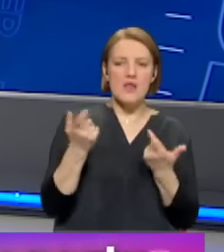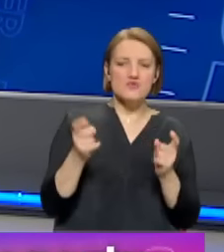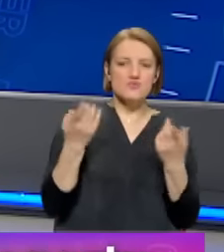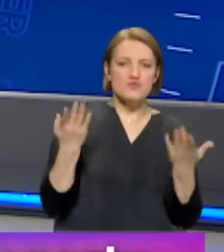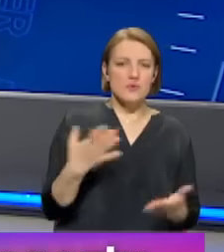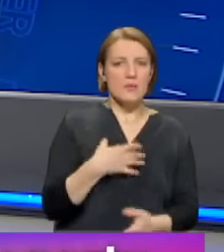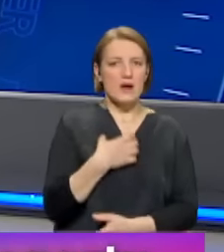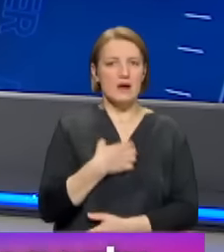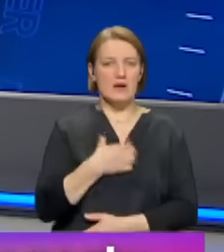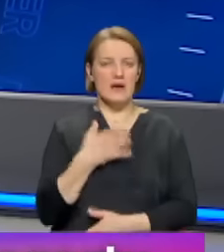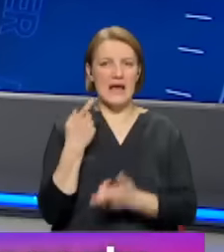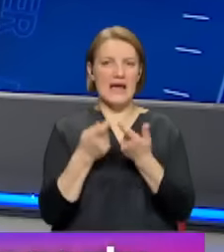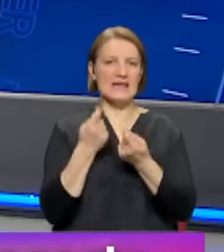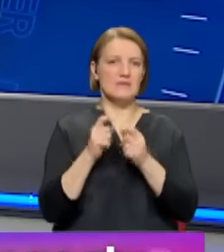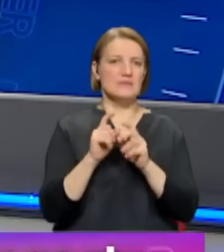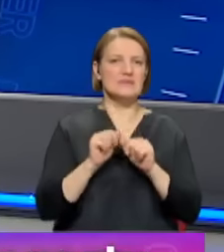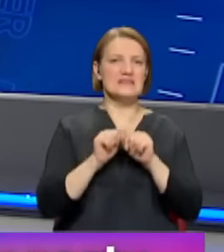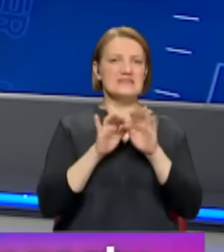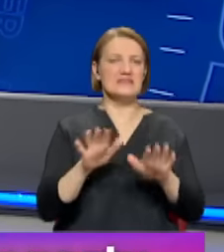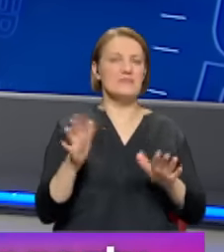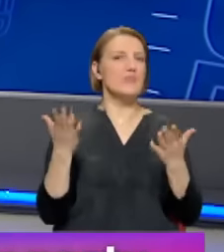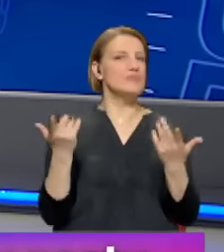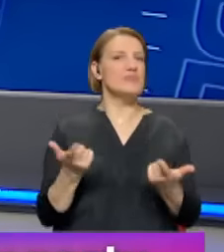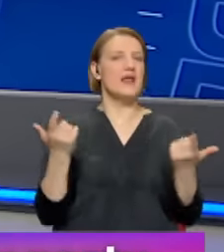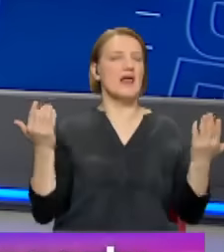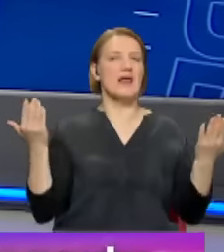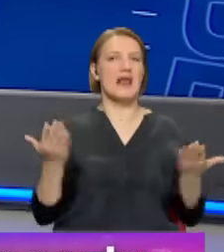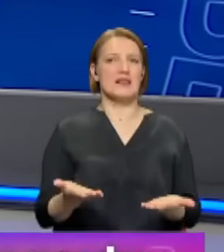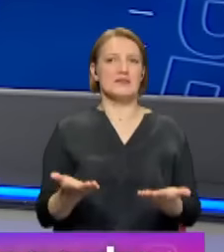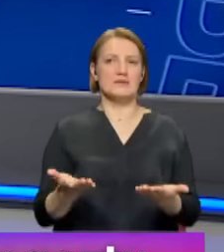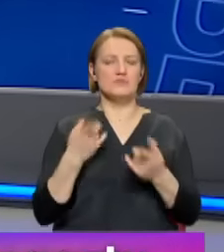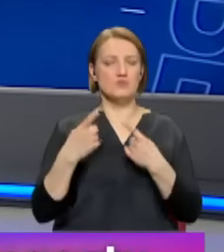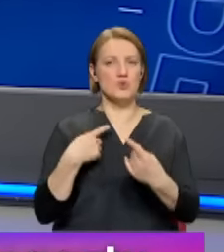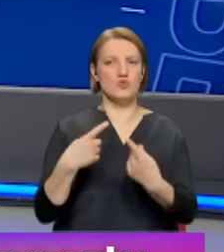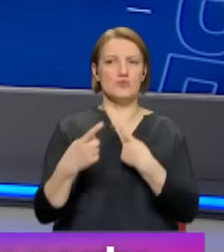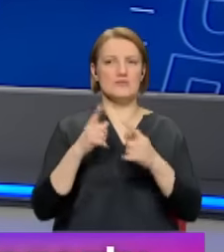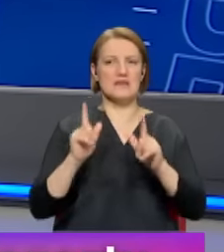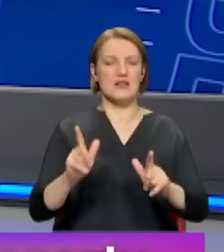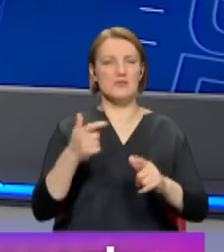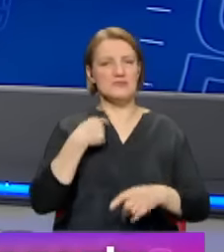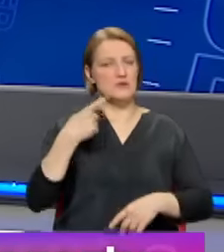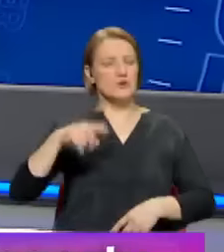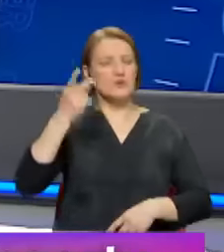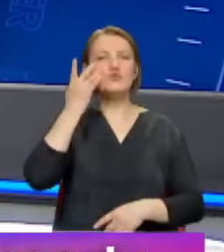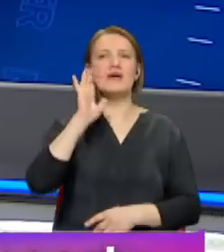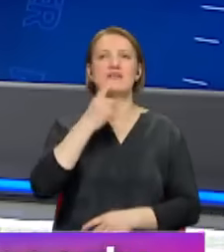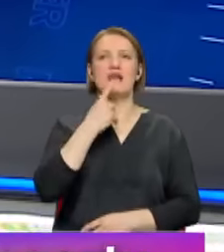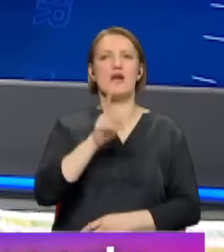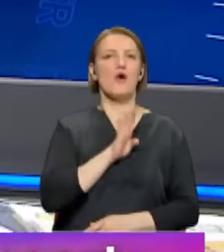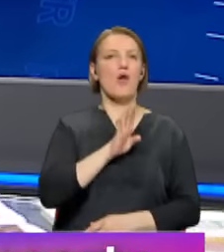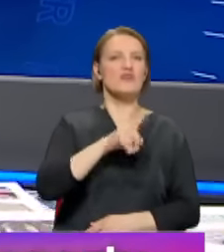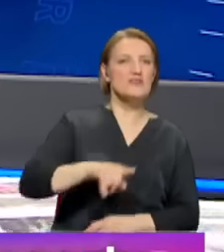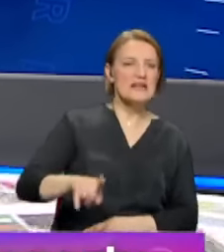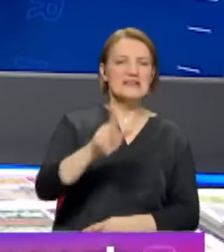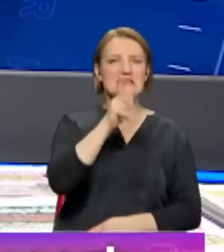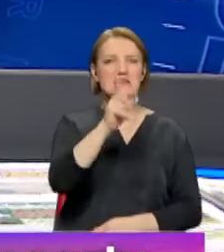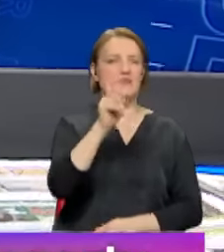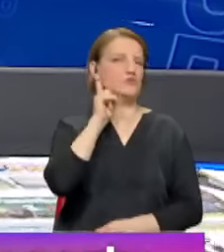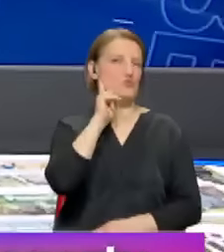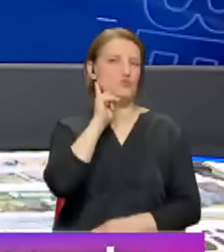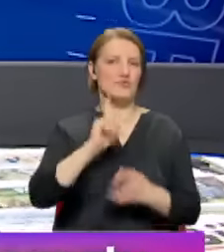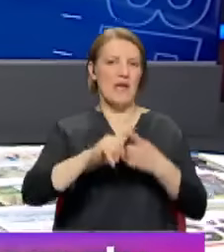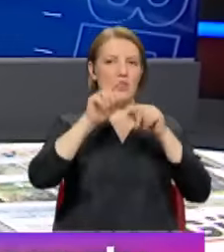bulacağım kaygısı. Eğitim sistemini acaba nereye getirdiniz? Bunu da konuşmamız gerekiyor. Biz de unutmayın derken öğrencilerin de sesini bir